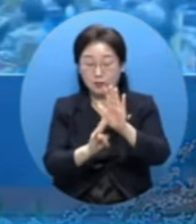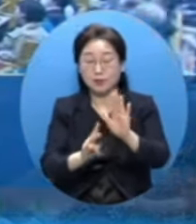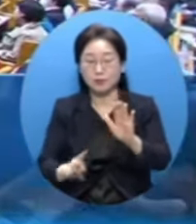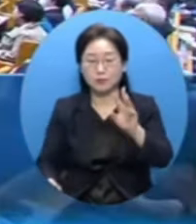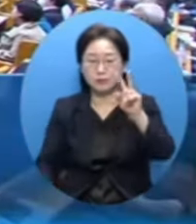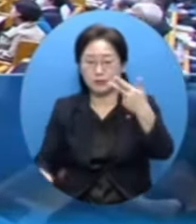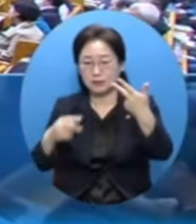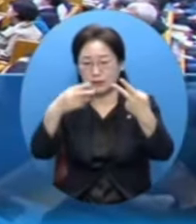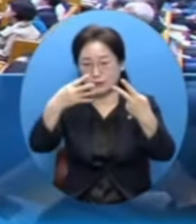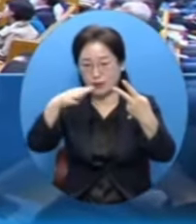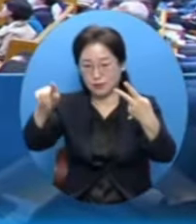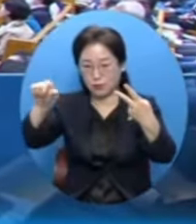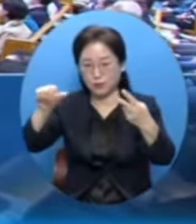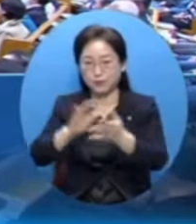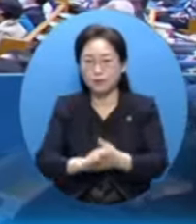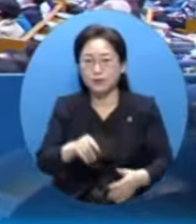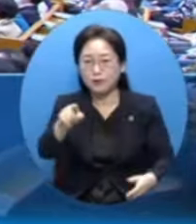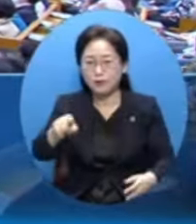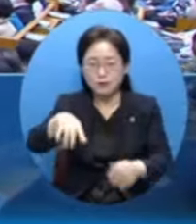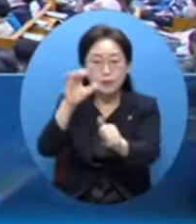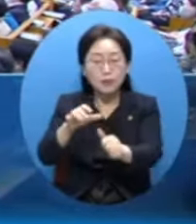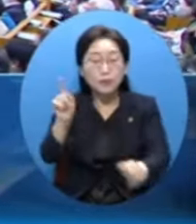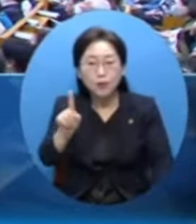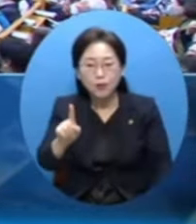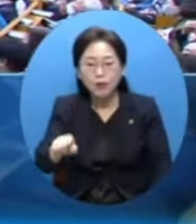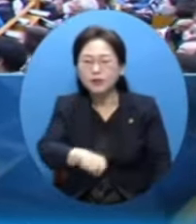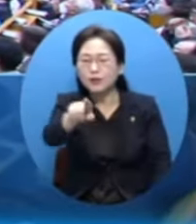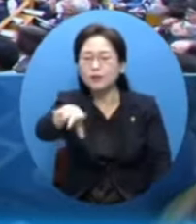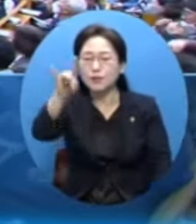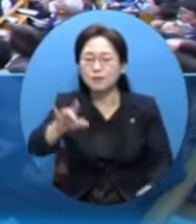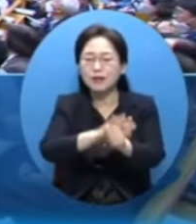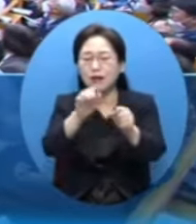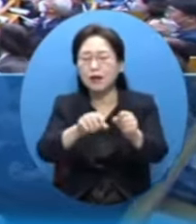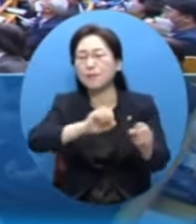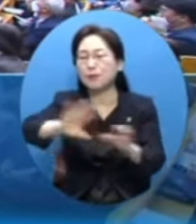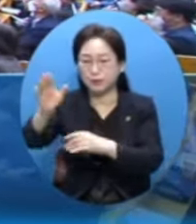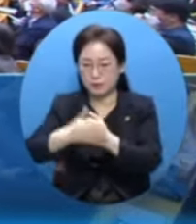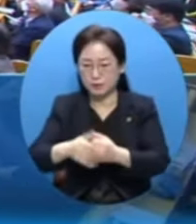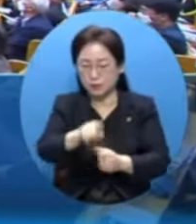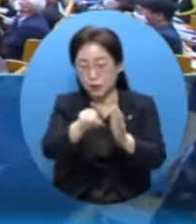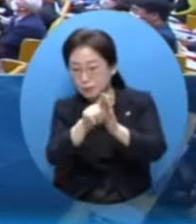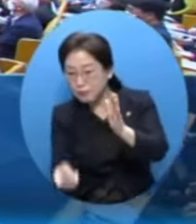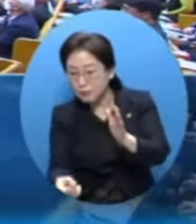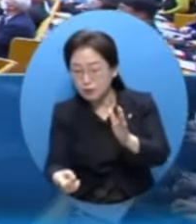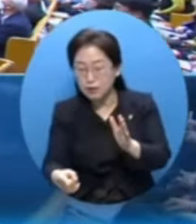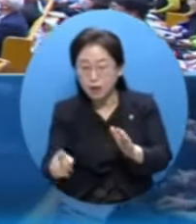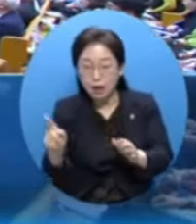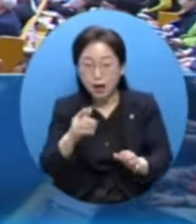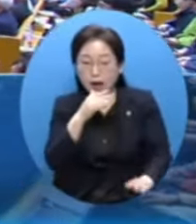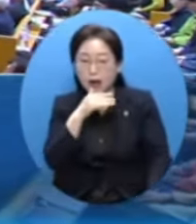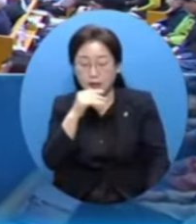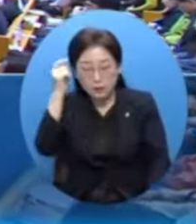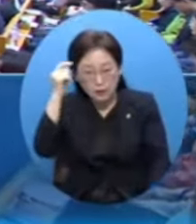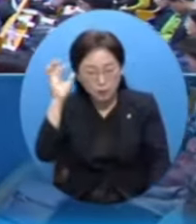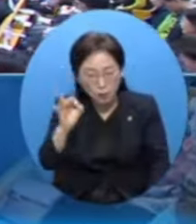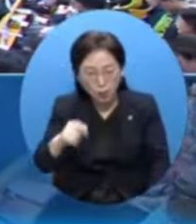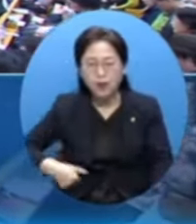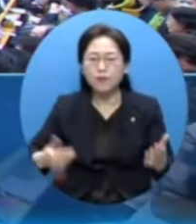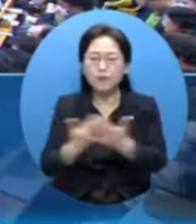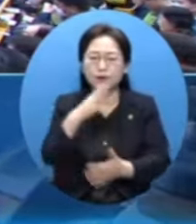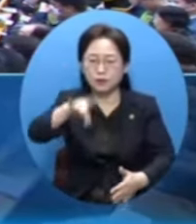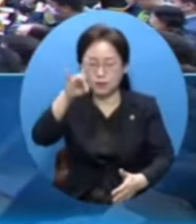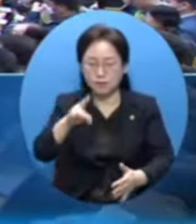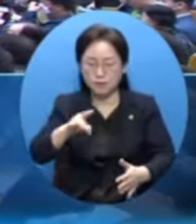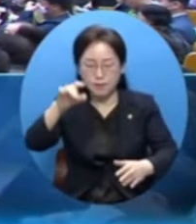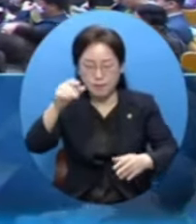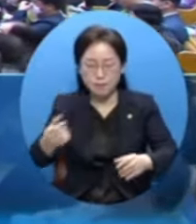너를 책망할 것이 있나니 너의 처음 사랑을 버렸느니라. 그러므로 어디서 떨어졌는지를 생각하고 회개하여 처음 행위를 가지라.